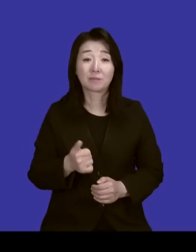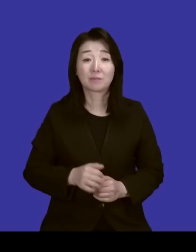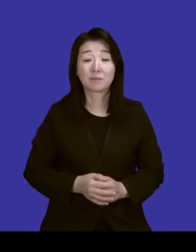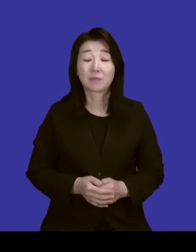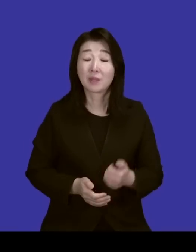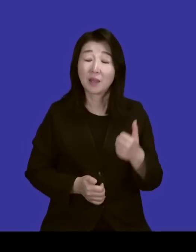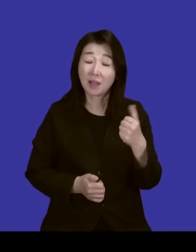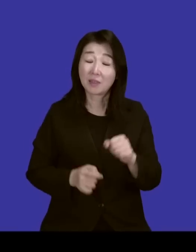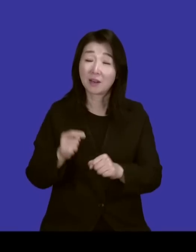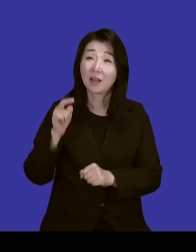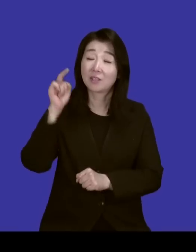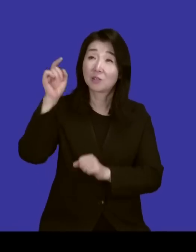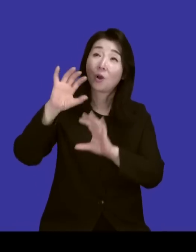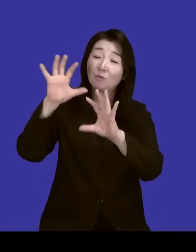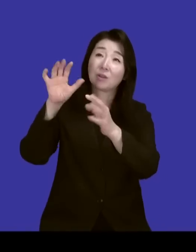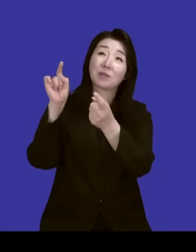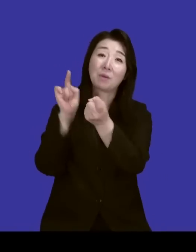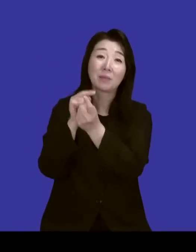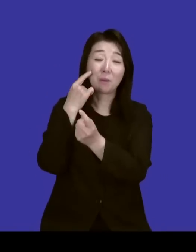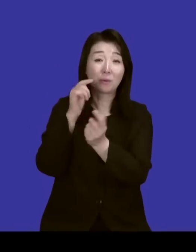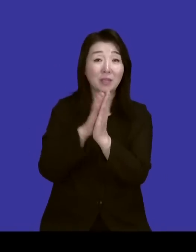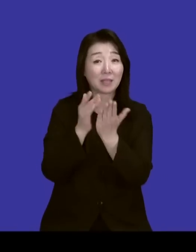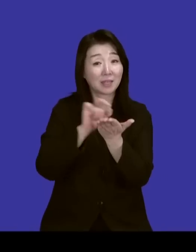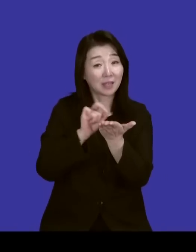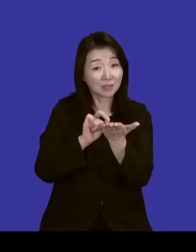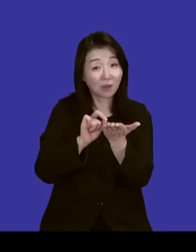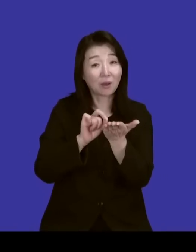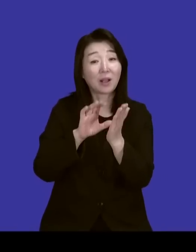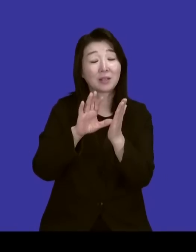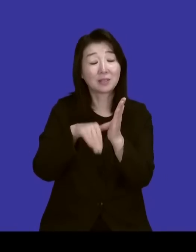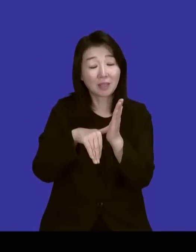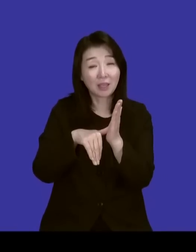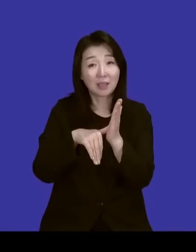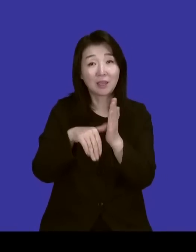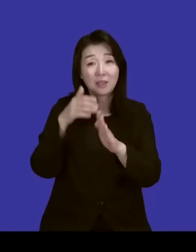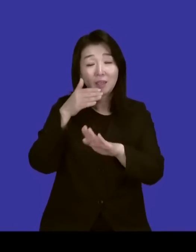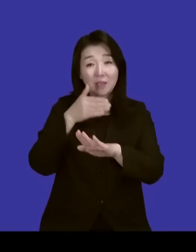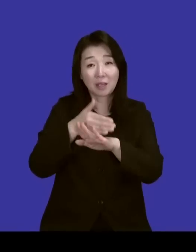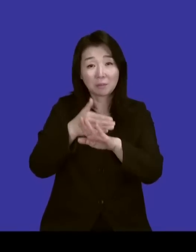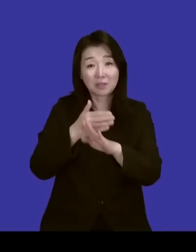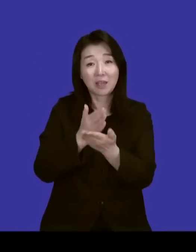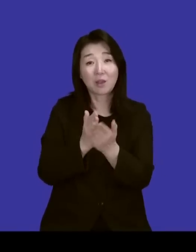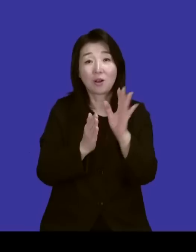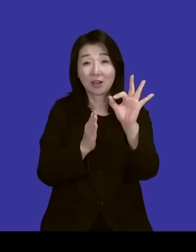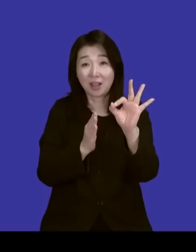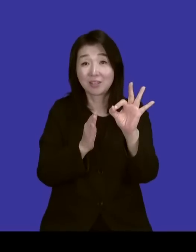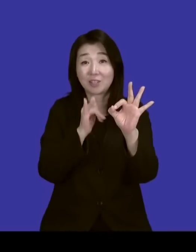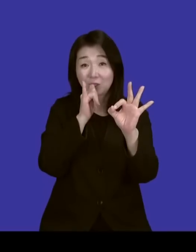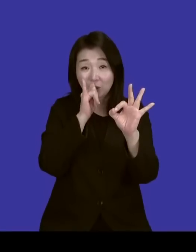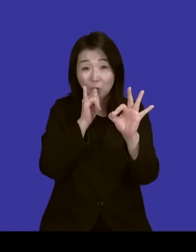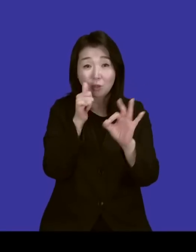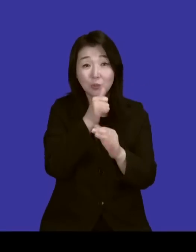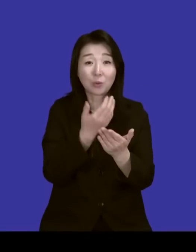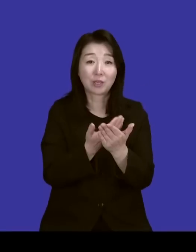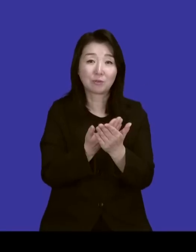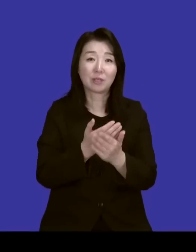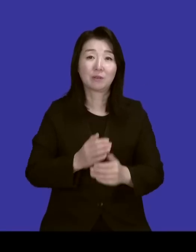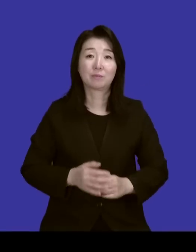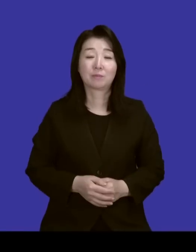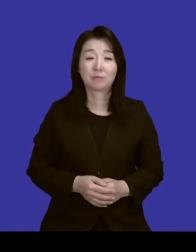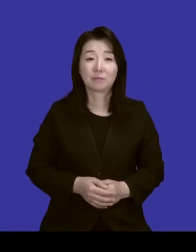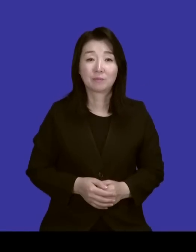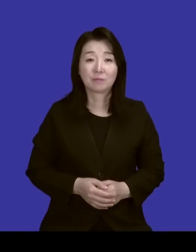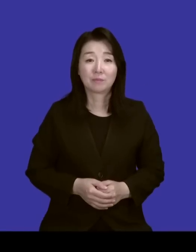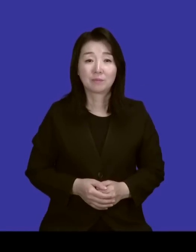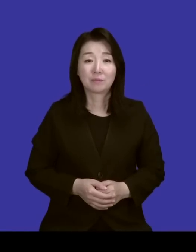Heaven 책을 책을 쓰시면서 이 감사기도 10가지를 또 그렇습니다. 소개하셨는데 오늘 좀 소개해 주실 수 있을까요? 네, 그런 제가 그 예.